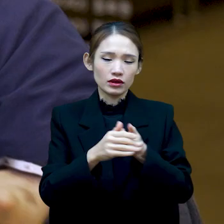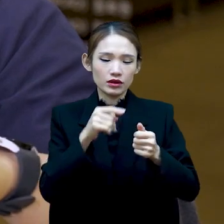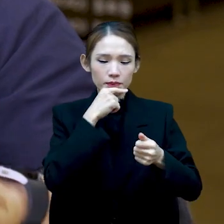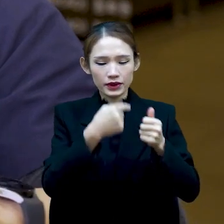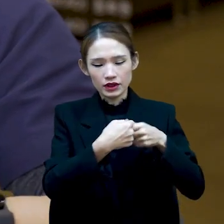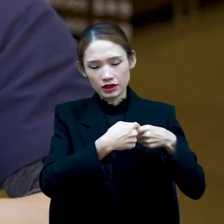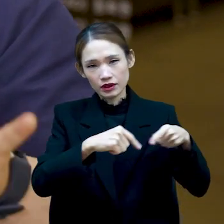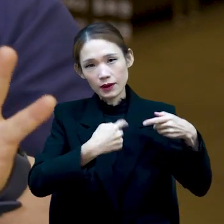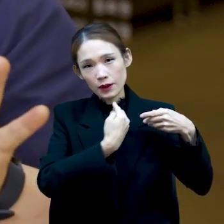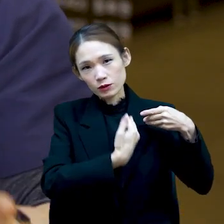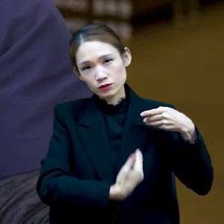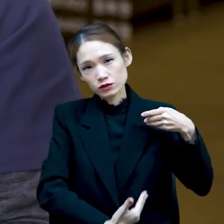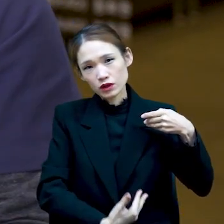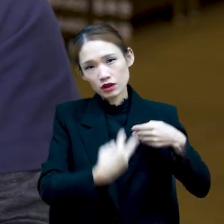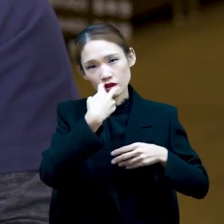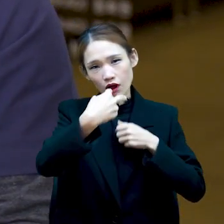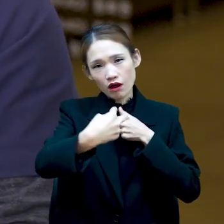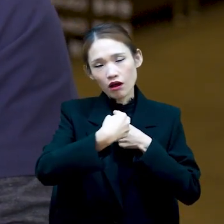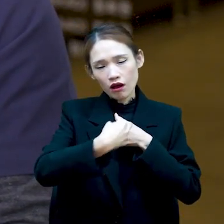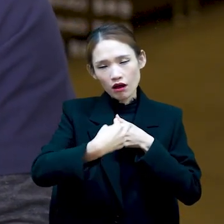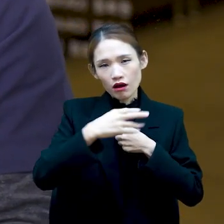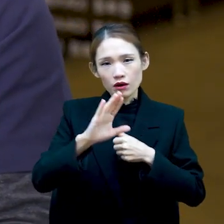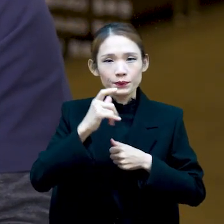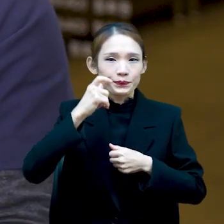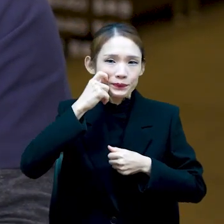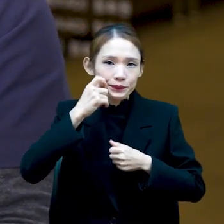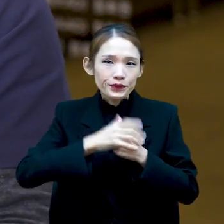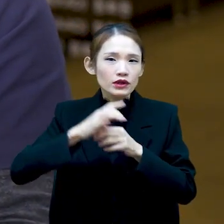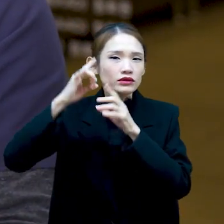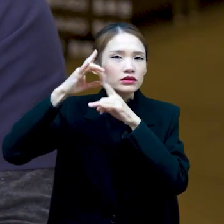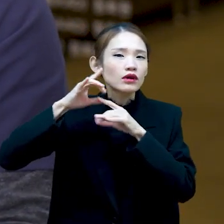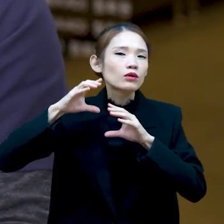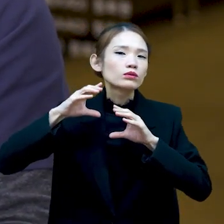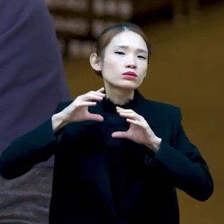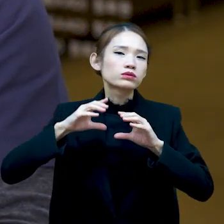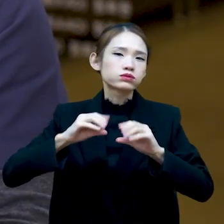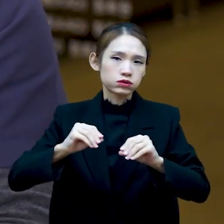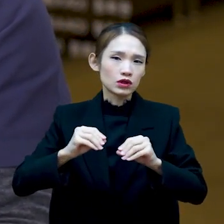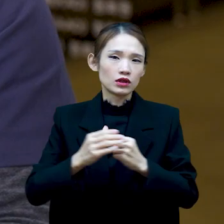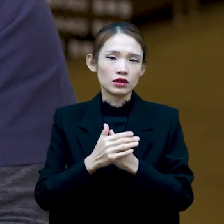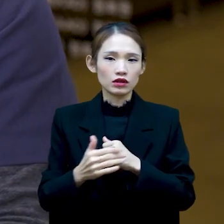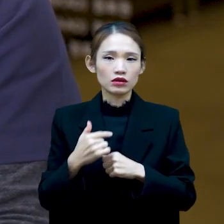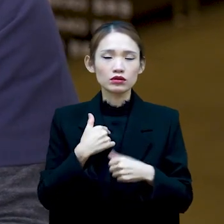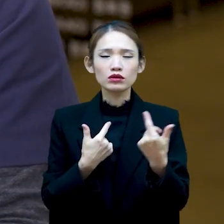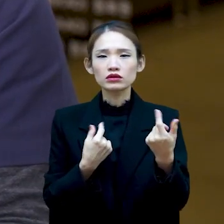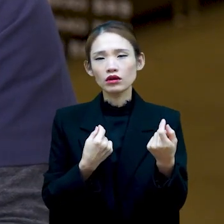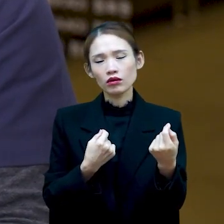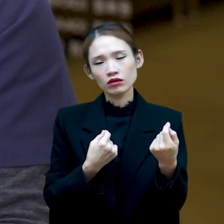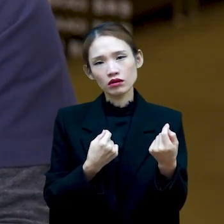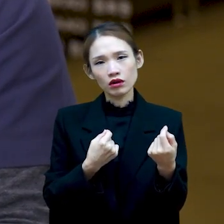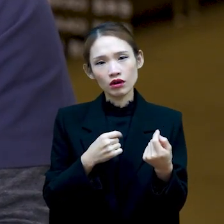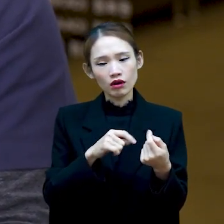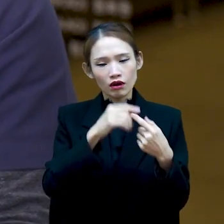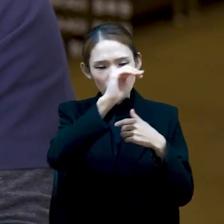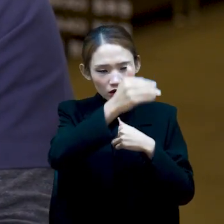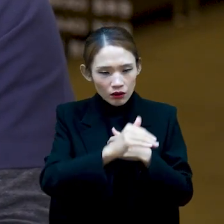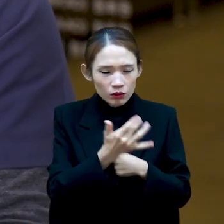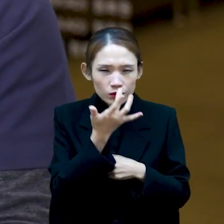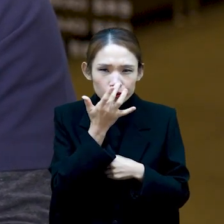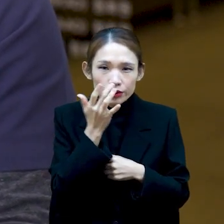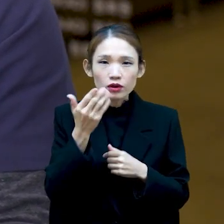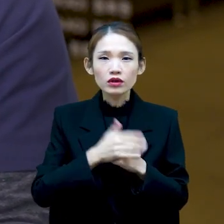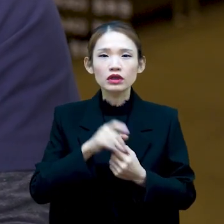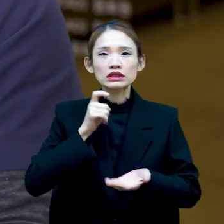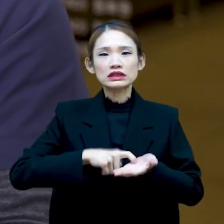아래쪽으로 안 가니까 신경들이 산소 공급을 못 받아가지고 신경이 죽게 되는, 그래서 마비가 오는 거라. 저도 이제 그런 거를 잘